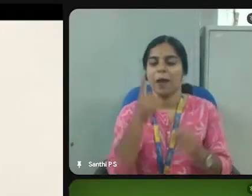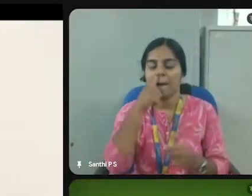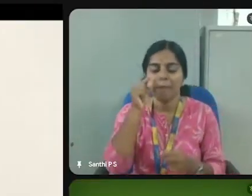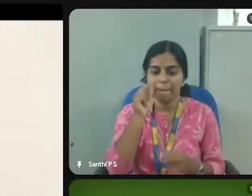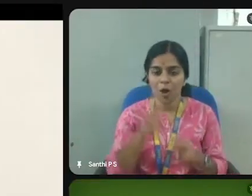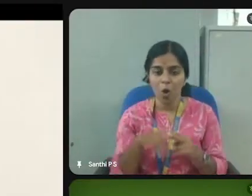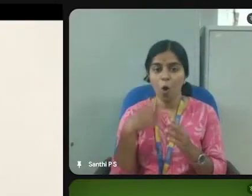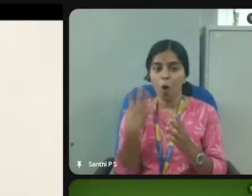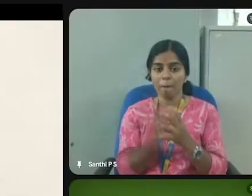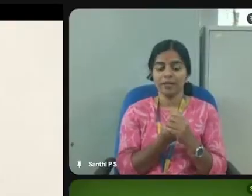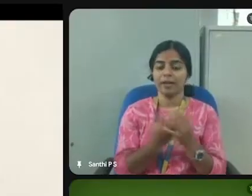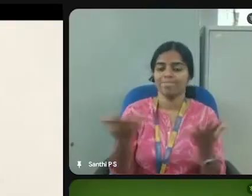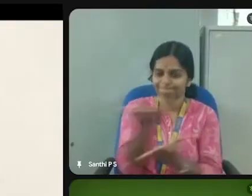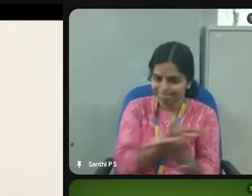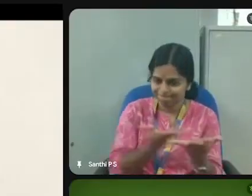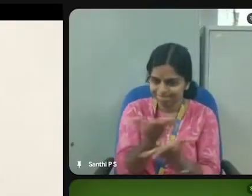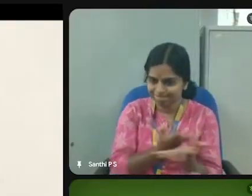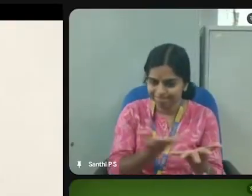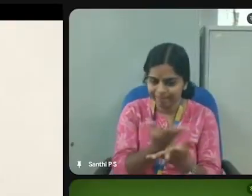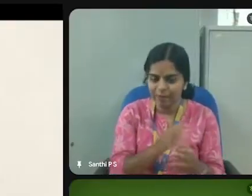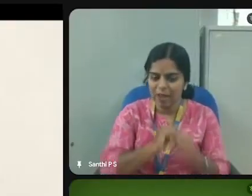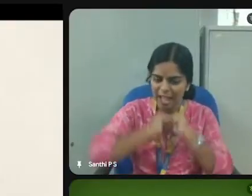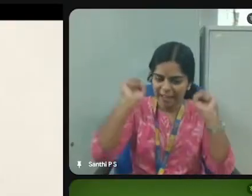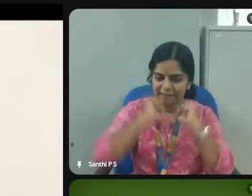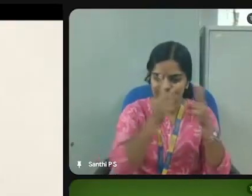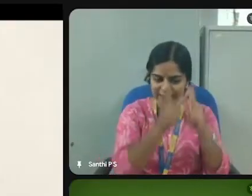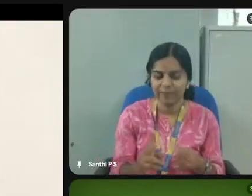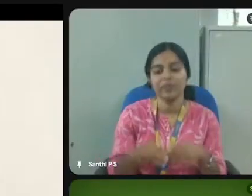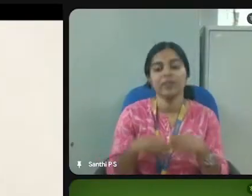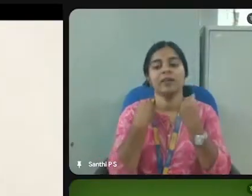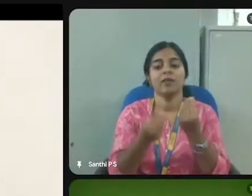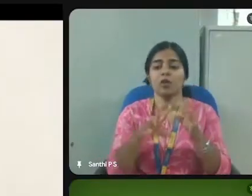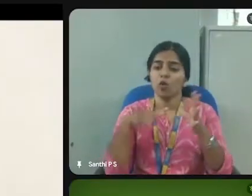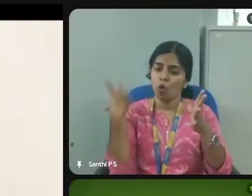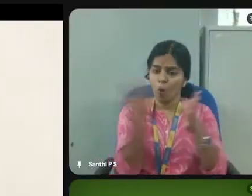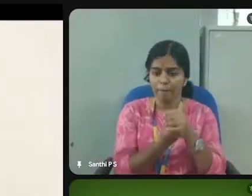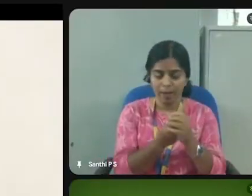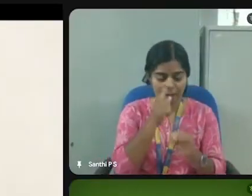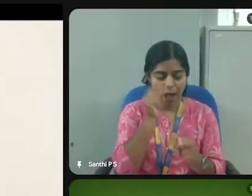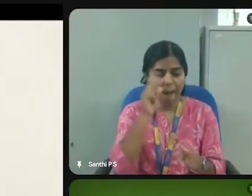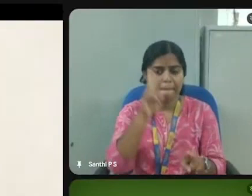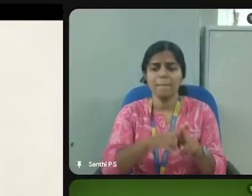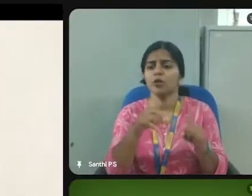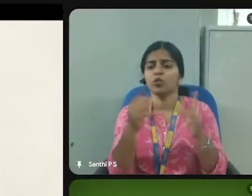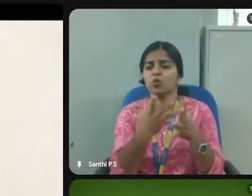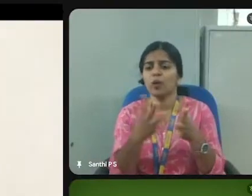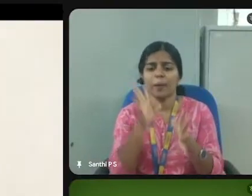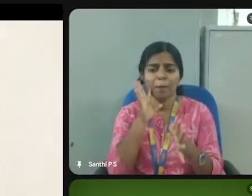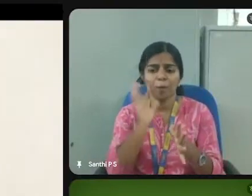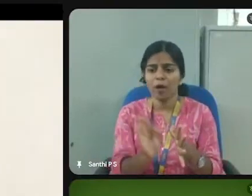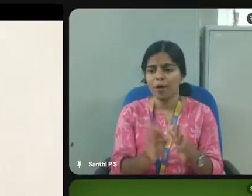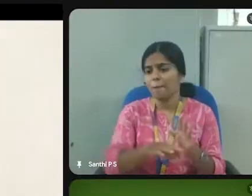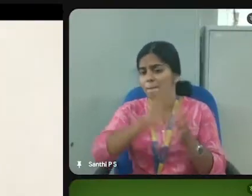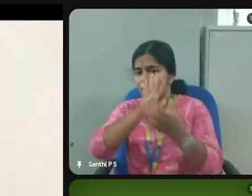തന്നെ ഇന്ററാക്ട് ചെയ്തിട്ട് എന്തെങ്കിലും അവർക്ക് ആക്ടിവിറ്റീസ് പോലെ കൊടുക്കാം. അതിന്റെ കൂടെ തന്നെ പാരന്റ്സ് മെയിൻ ആയിട്ട് കുട്ടികളെ